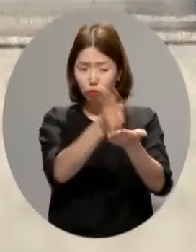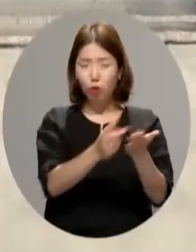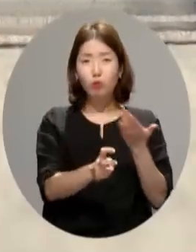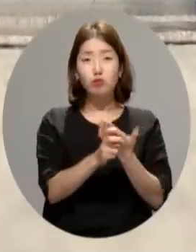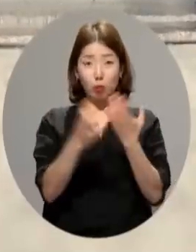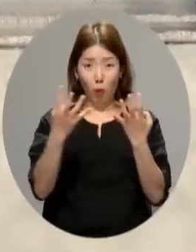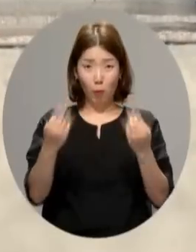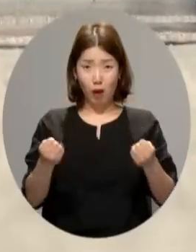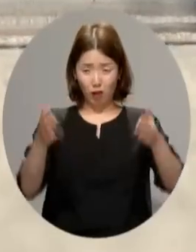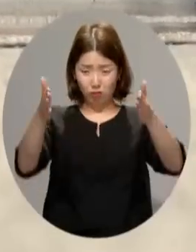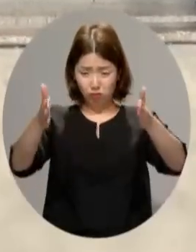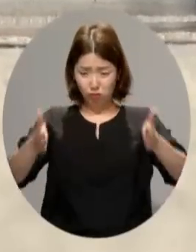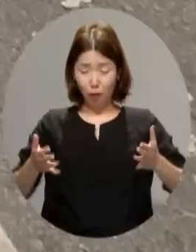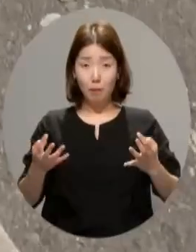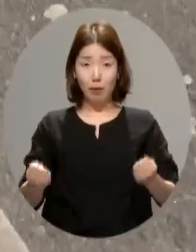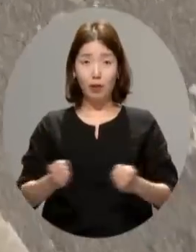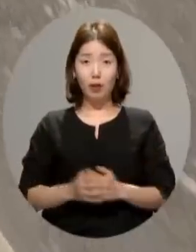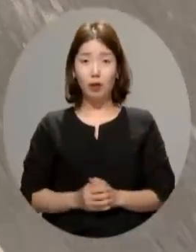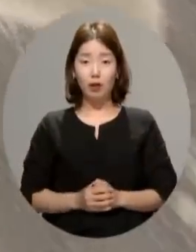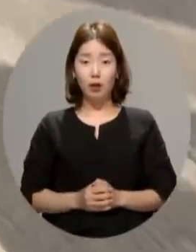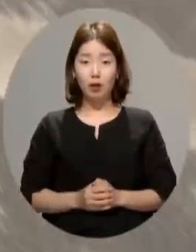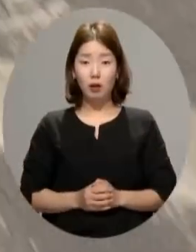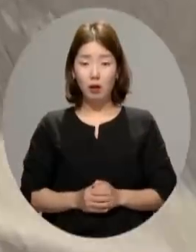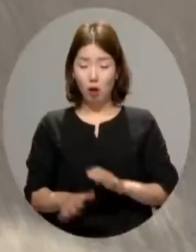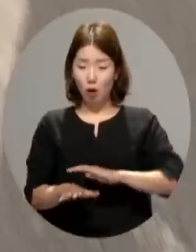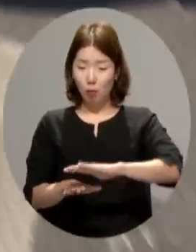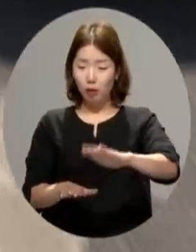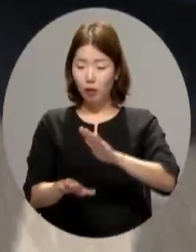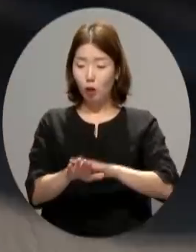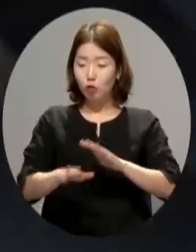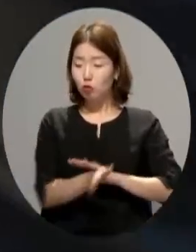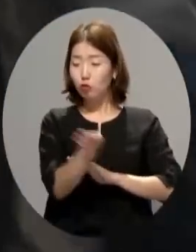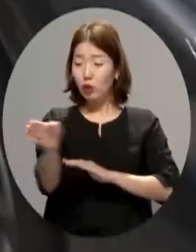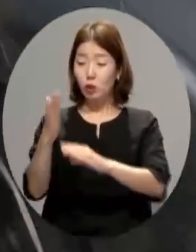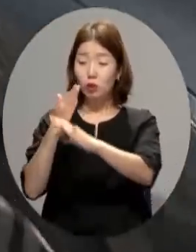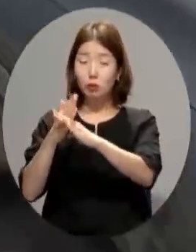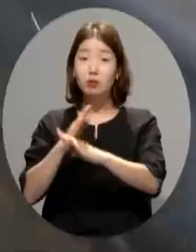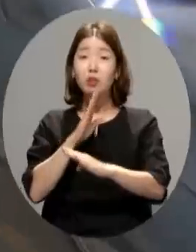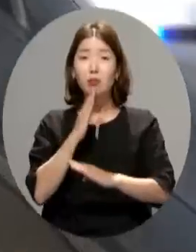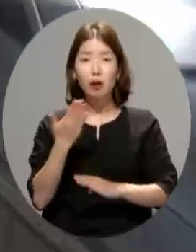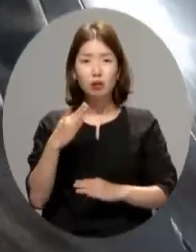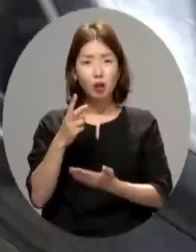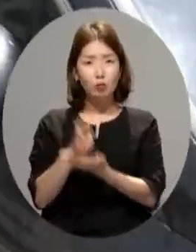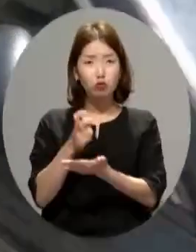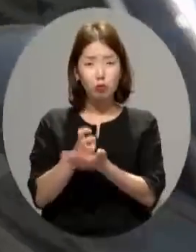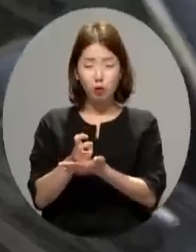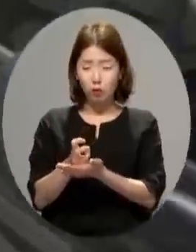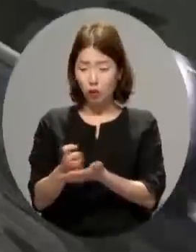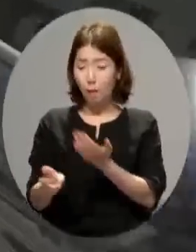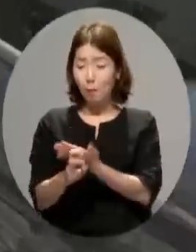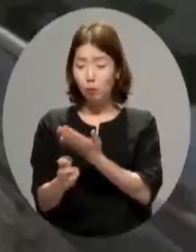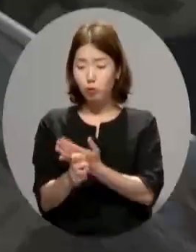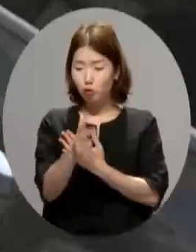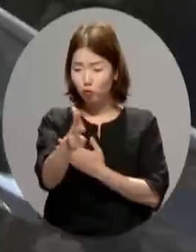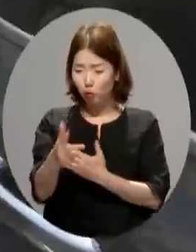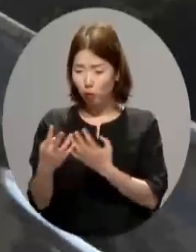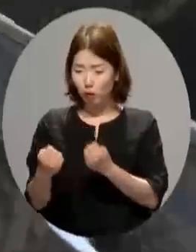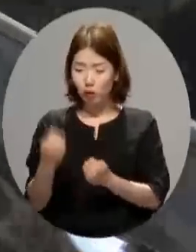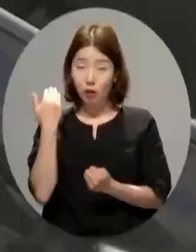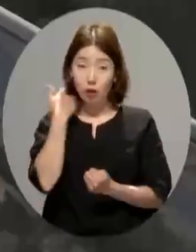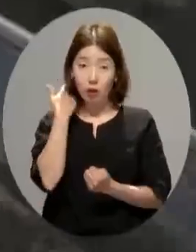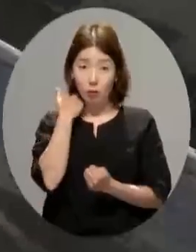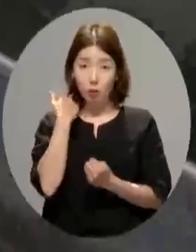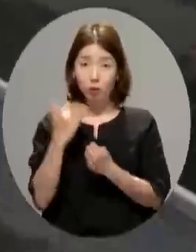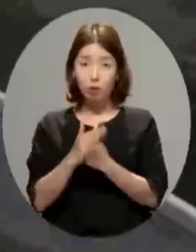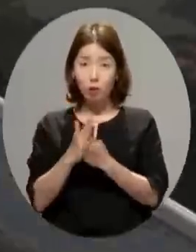차량까지 가득 차 있습니다. 이렇게 바닥에 우회전 금지 표시가 있지만 불법 주정차된 차량들을 가려 잘 보이지